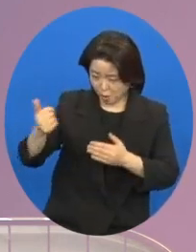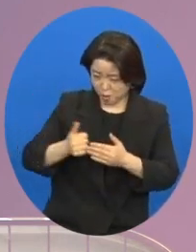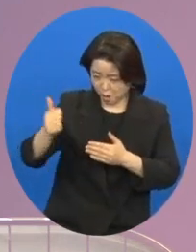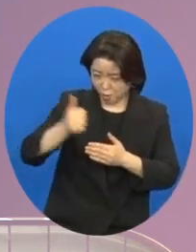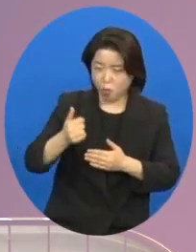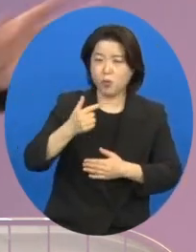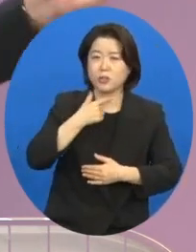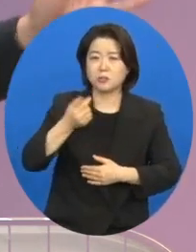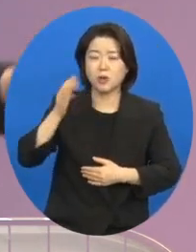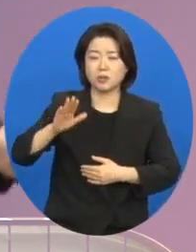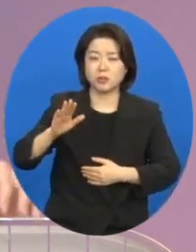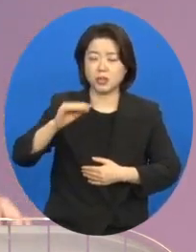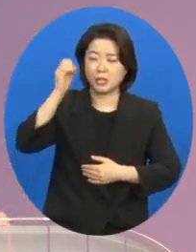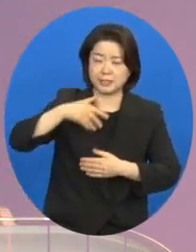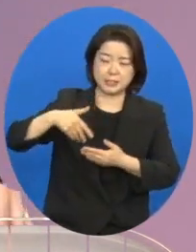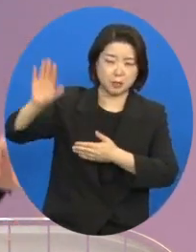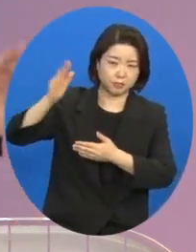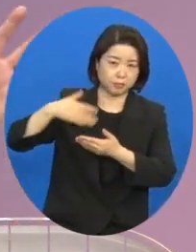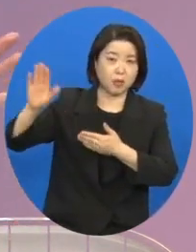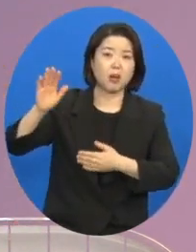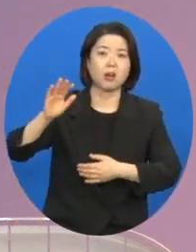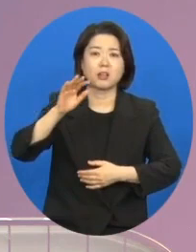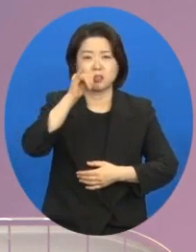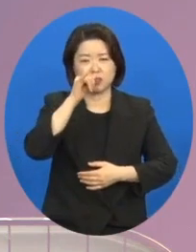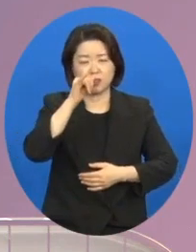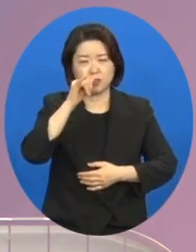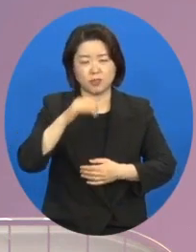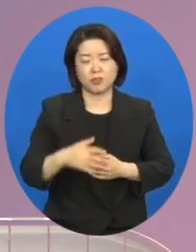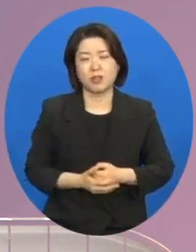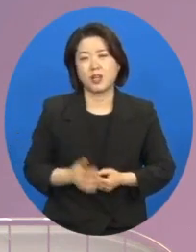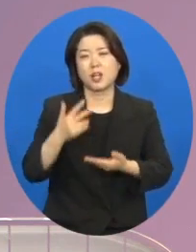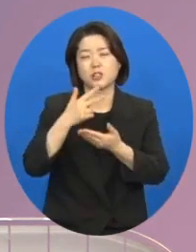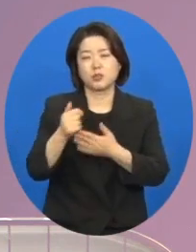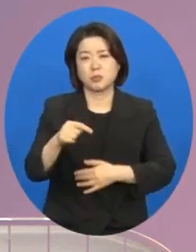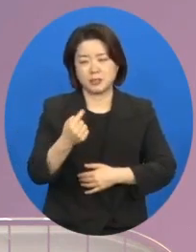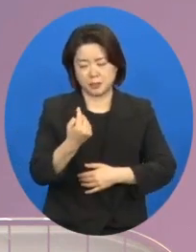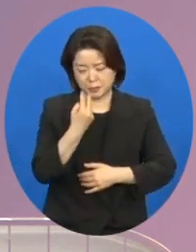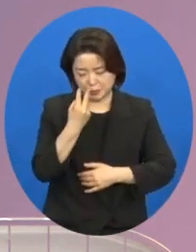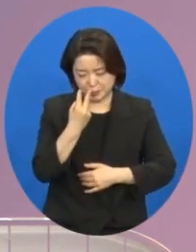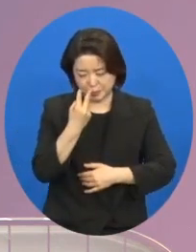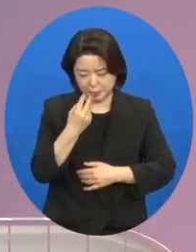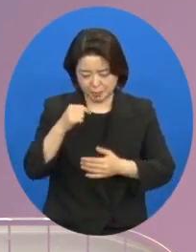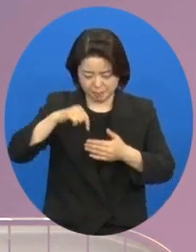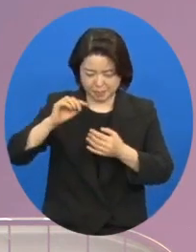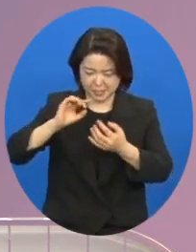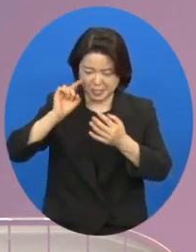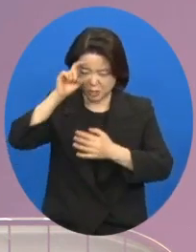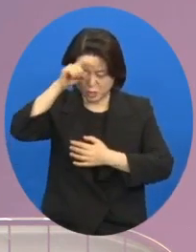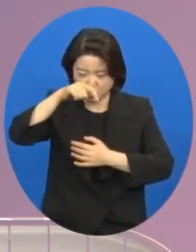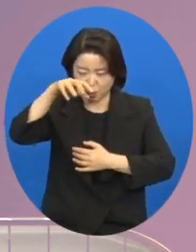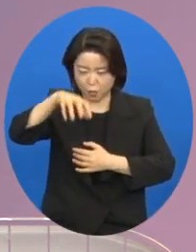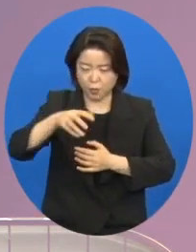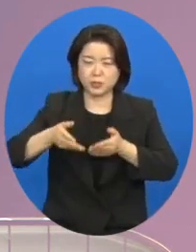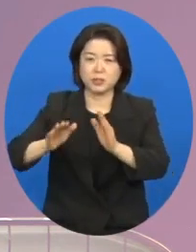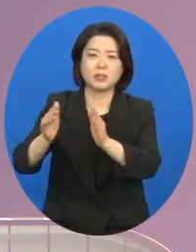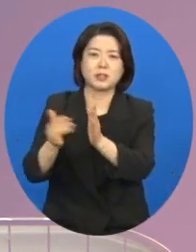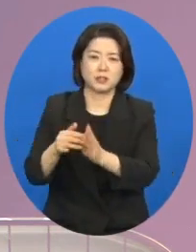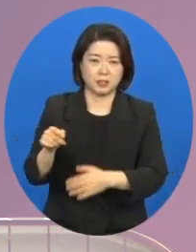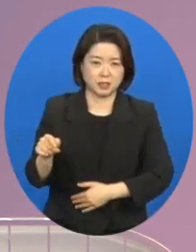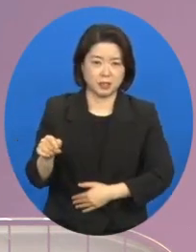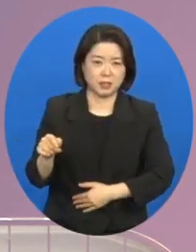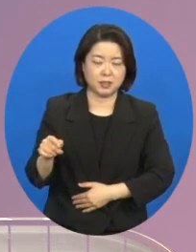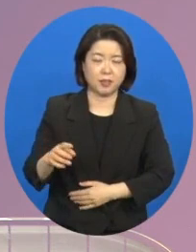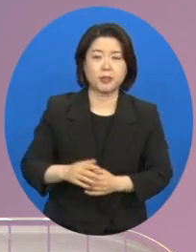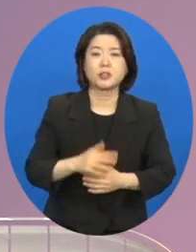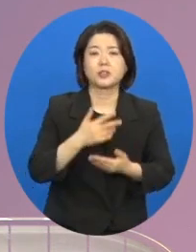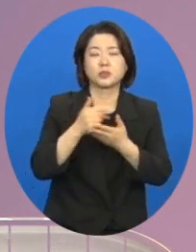찾아오셨는데 주님을 그냥 보내고 말았습니다. 결국 주님은 그 냄새나는 구유에 태어나시고 말았죠. 주님,